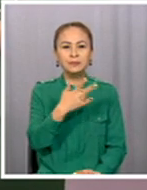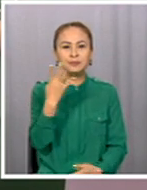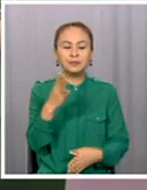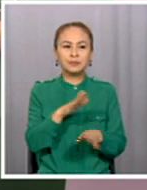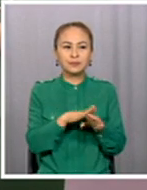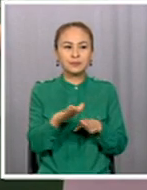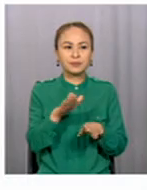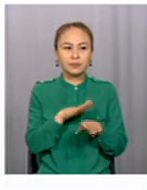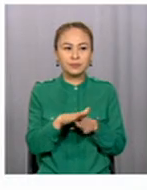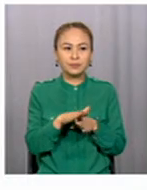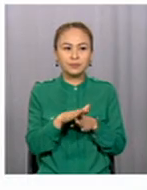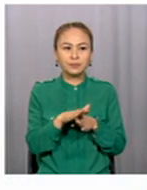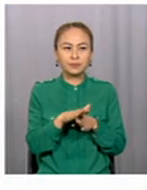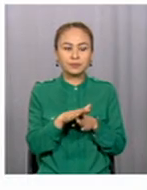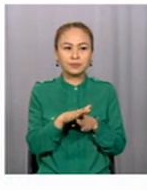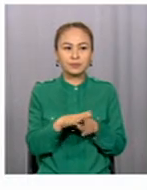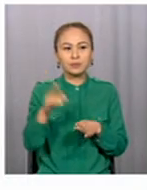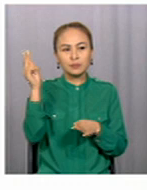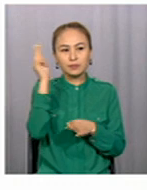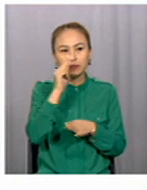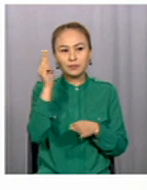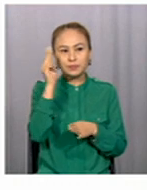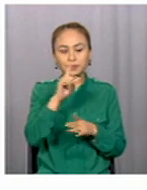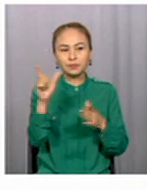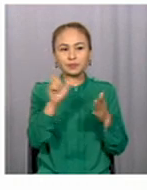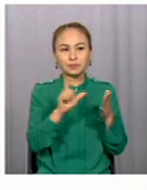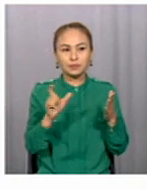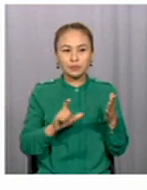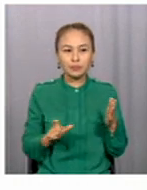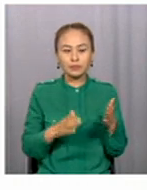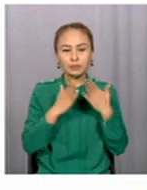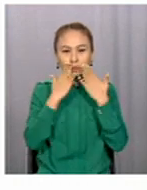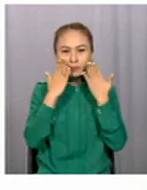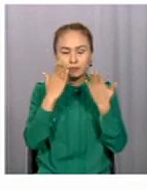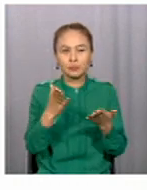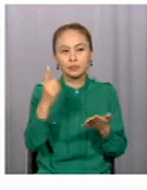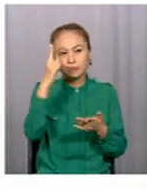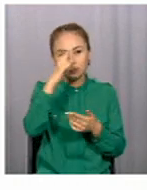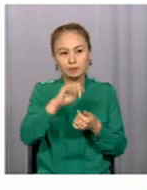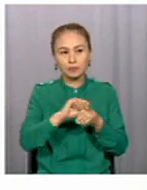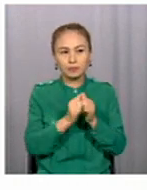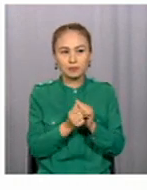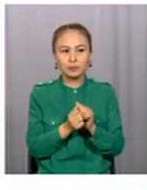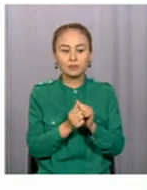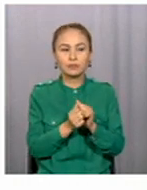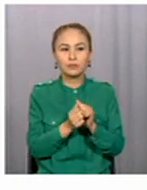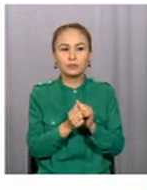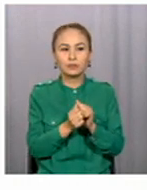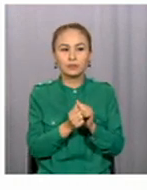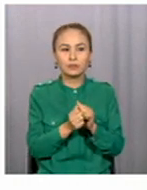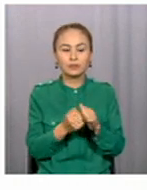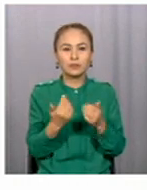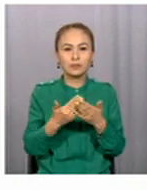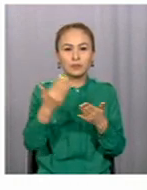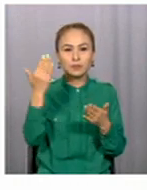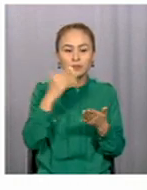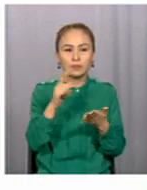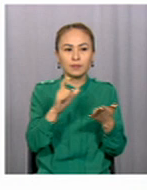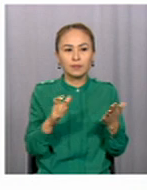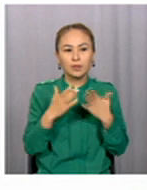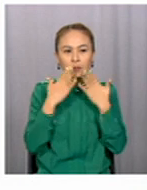34-ші жаттығу. Оқушылар, өлең жолдарын оқып, жатқа жазыңдар. Алдымен өлеңді